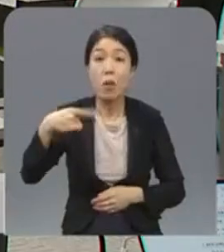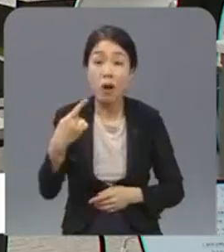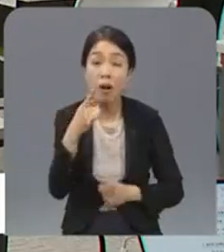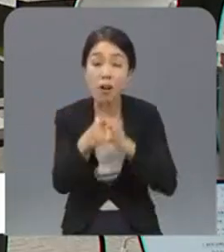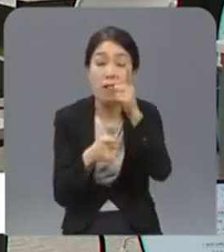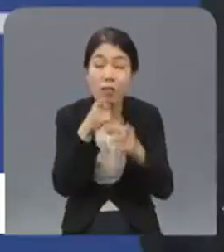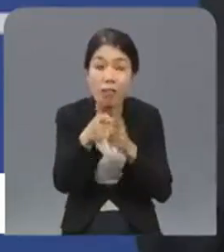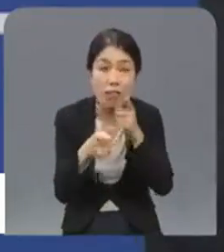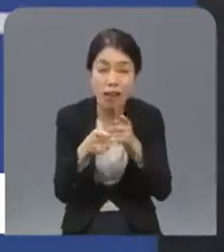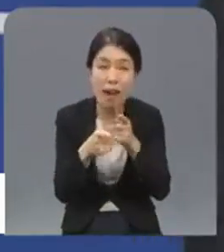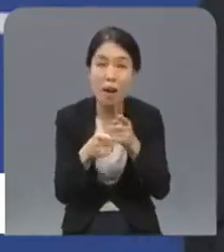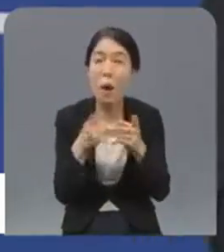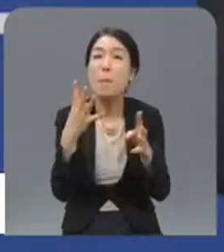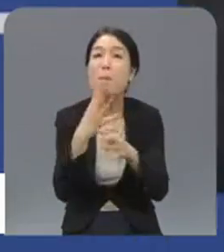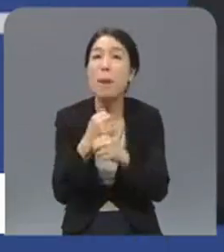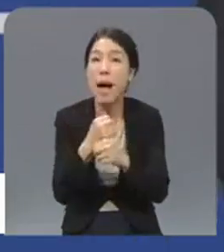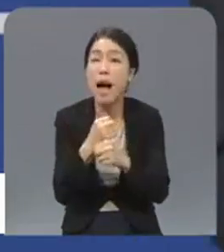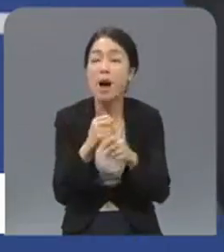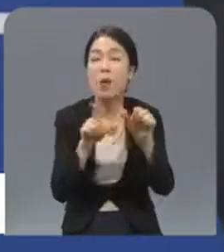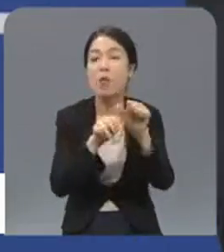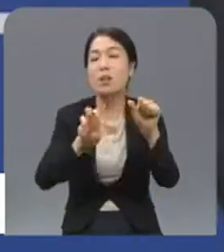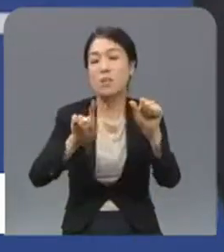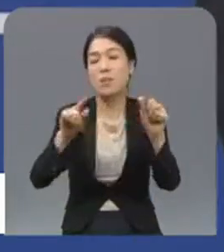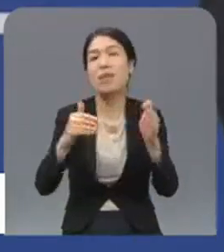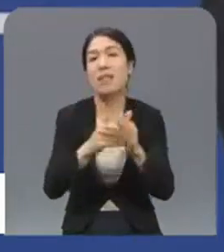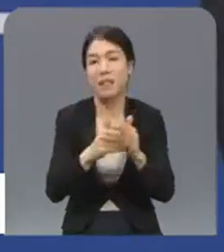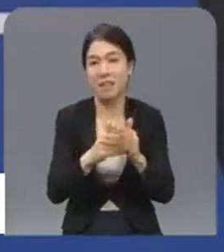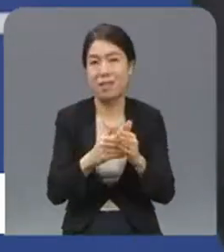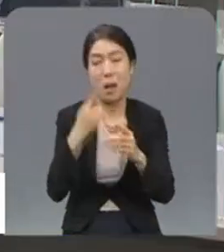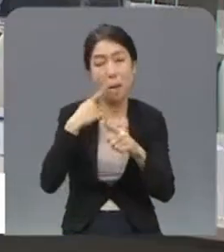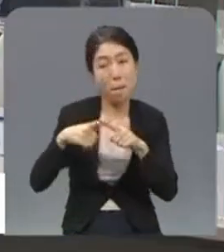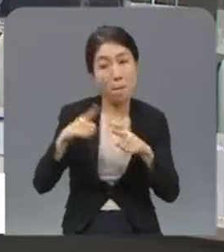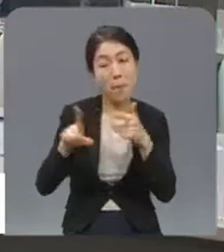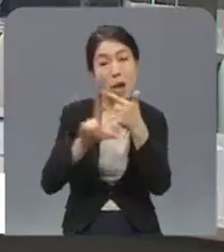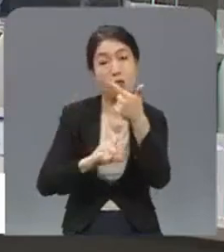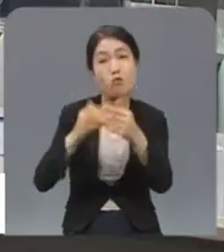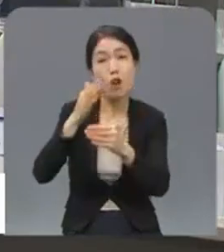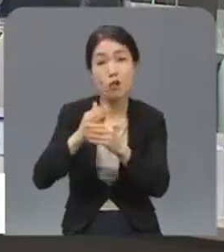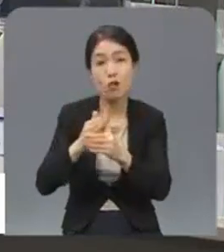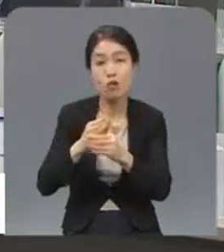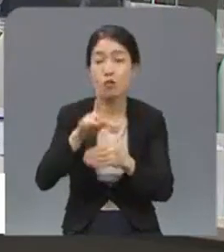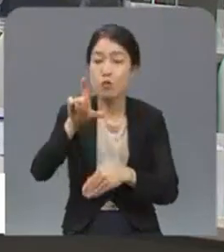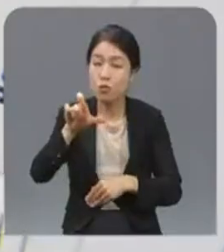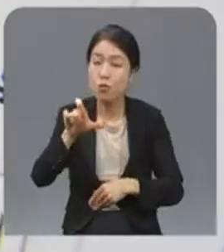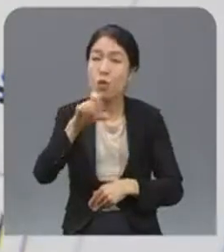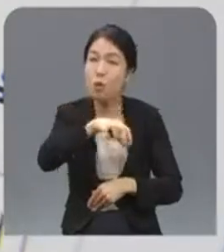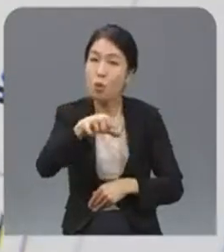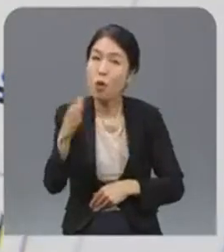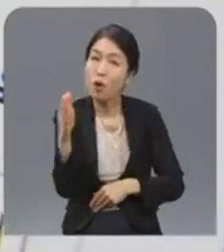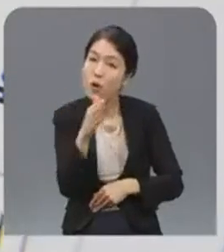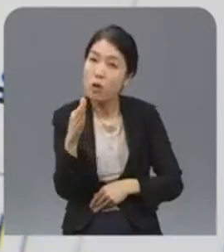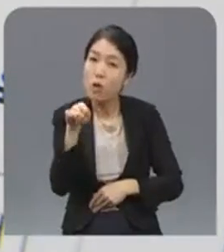마감은 오는 31일. 정부는 심사를 거쳐 다음 달 중으로 15곳 안팎의